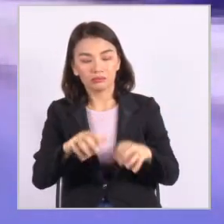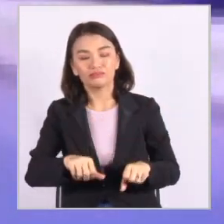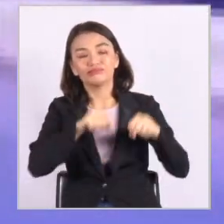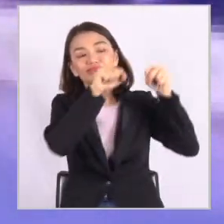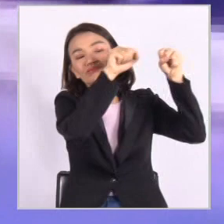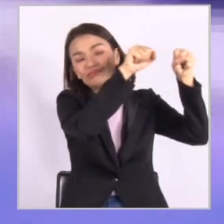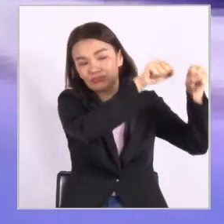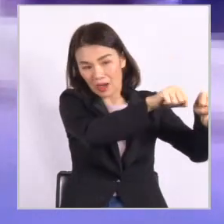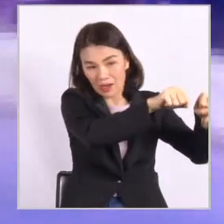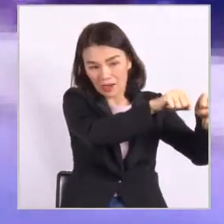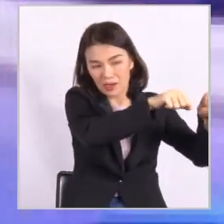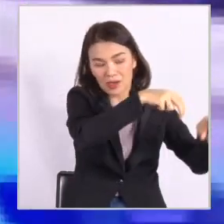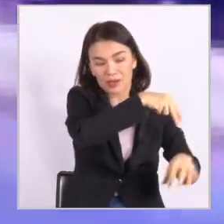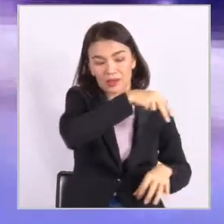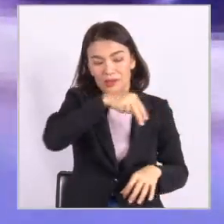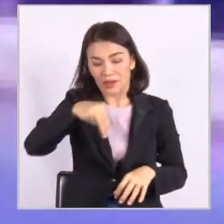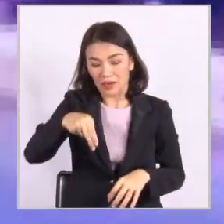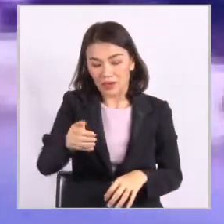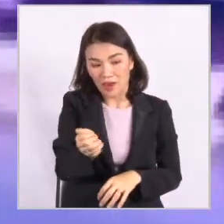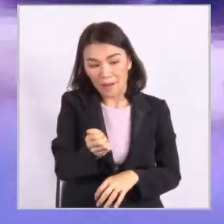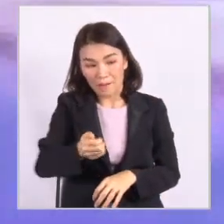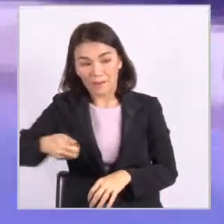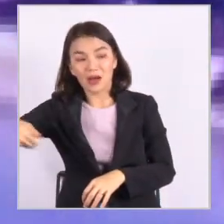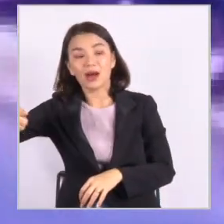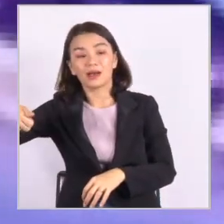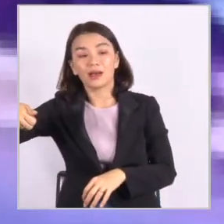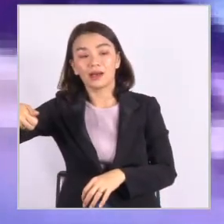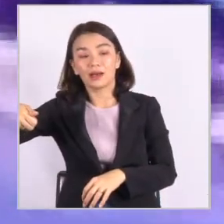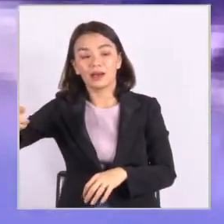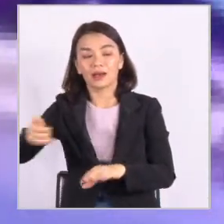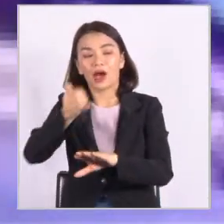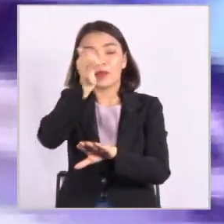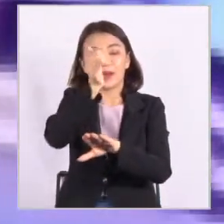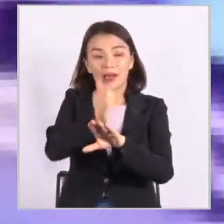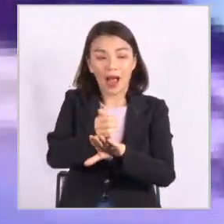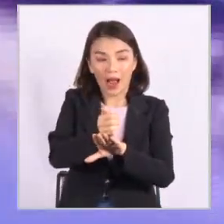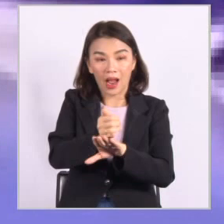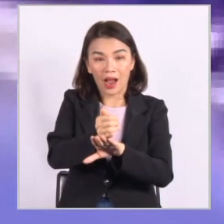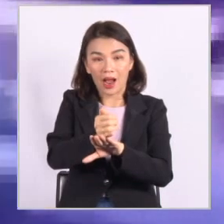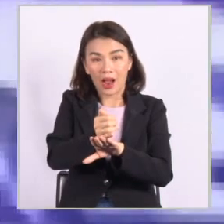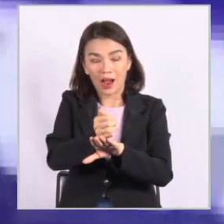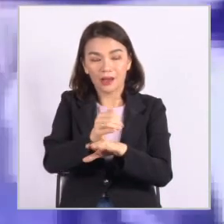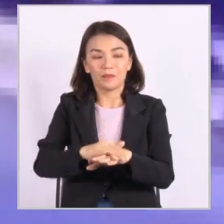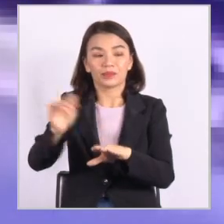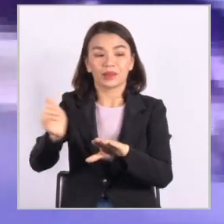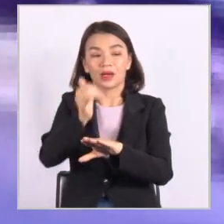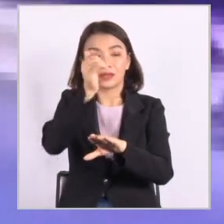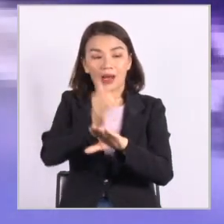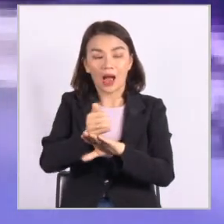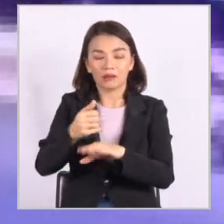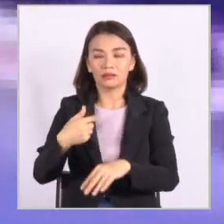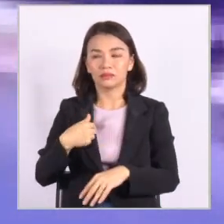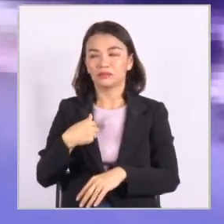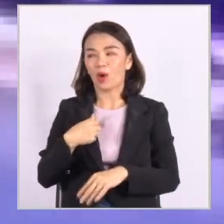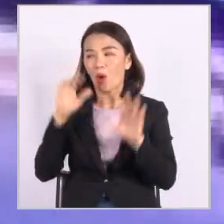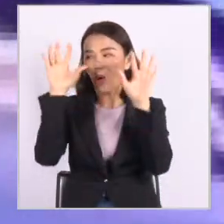ไว้ท้ายกระบะพอใส่เสร็จปุ๊บเปิดประตูได้นี่นาเข้าไปมากเลยก็แล้วกันค่ะสวมวิญญาณเป็นเจ้าของ